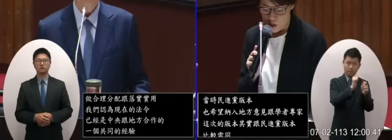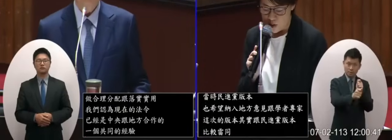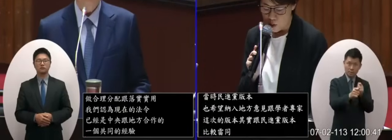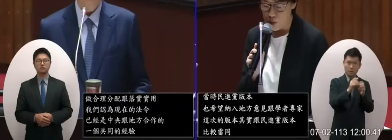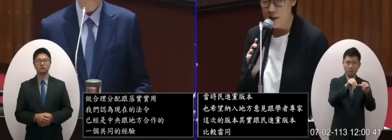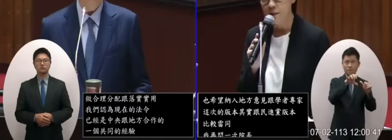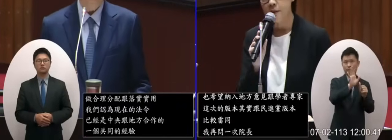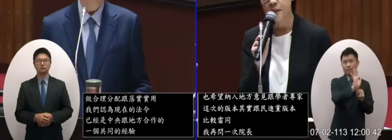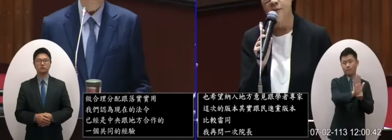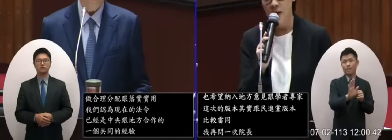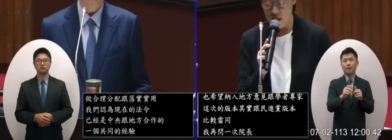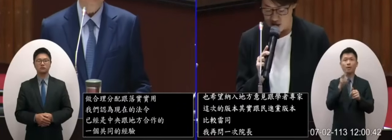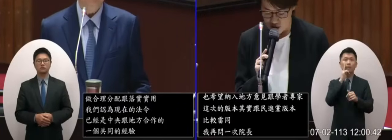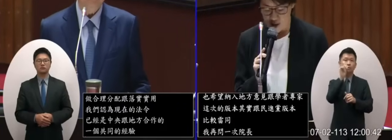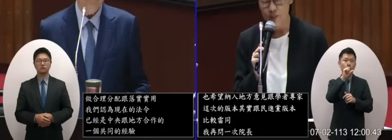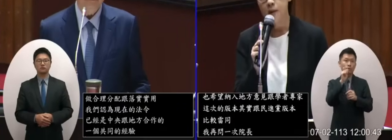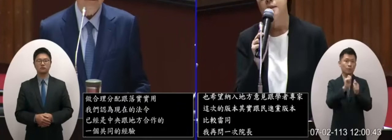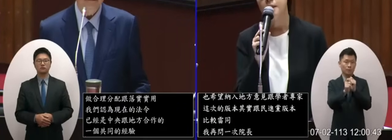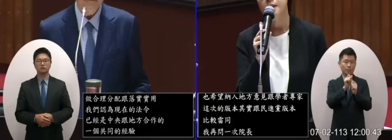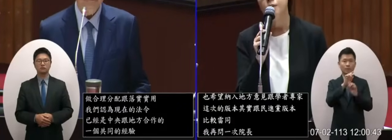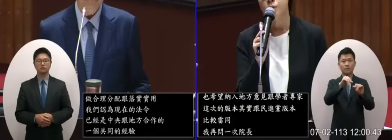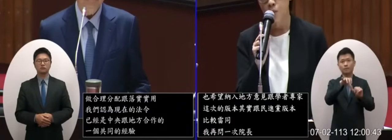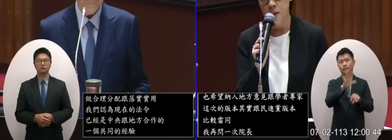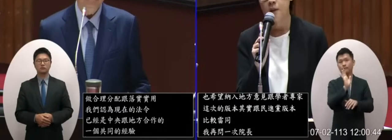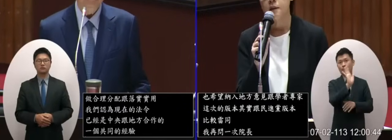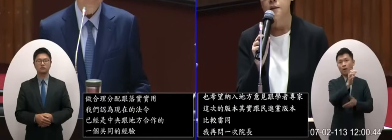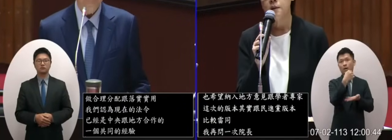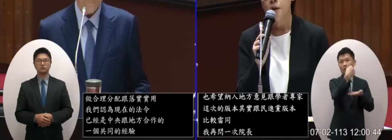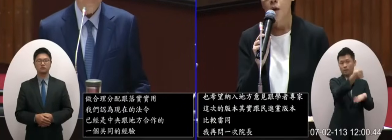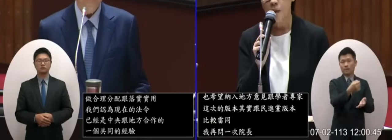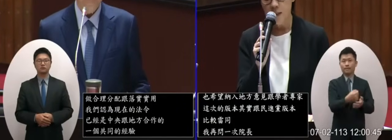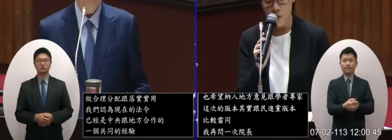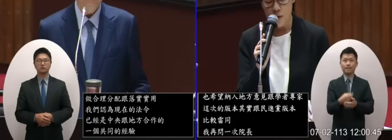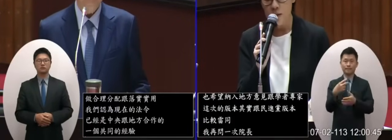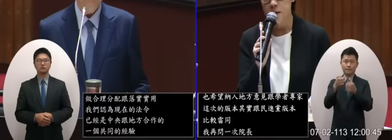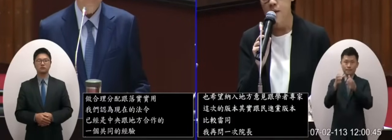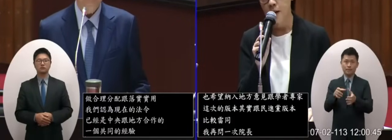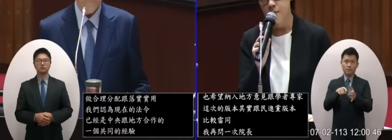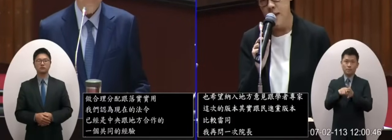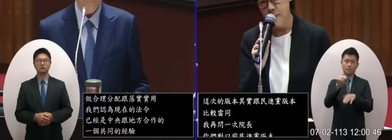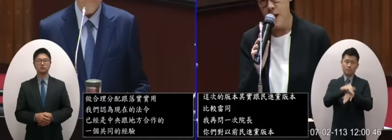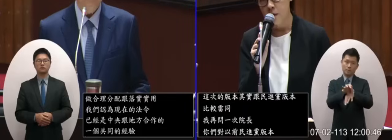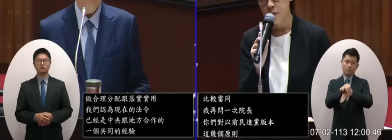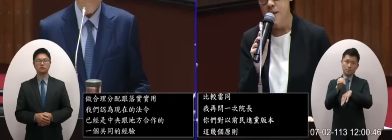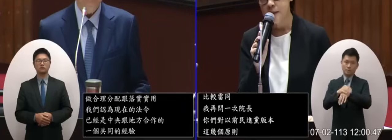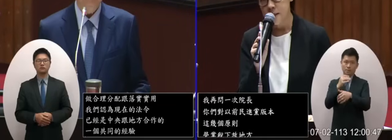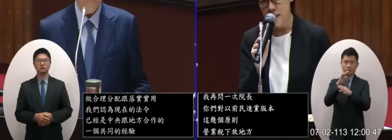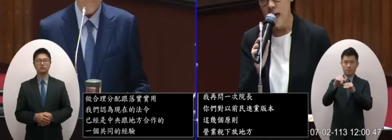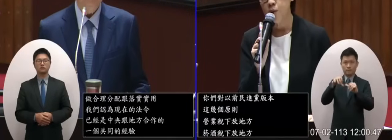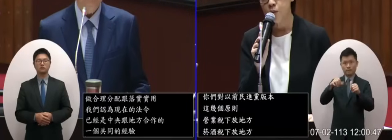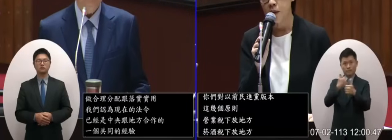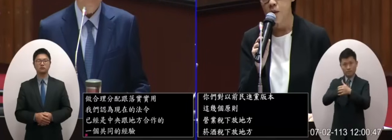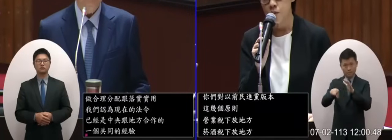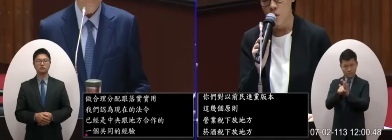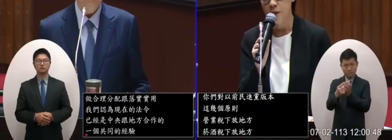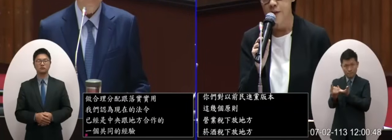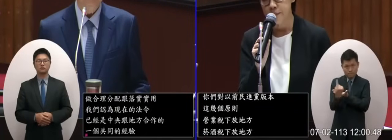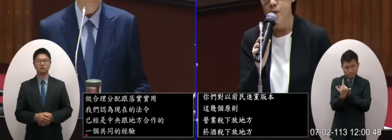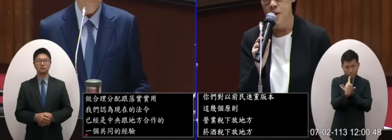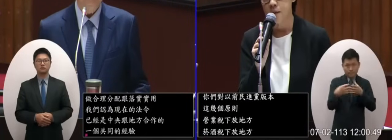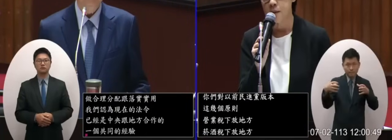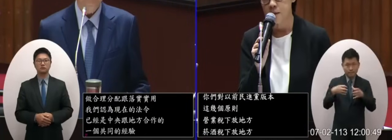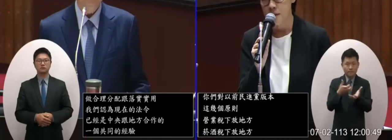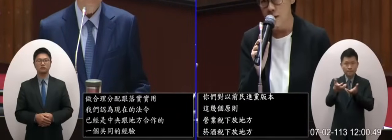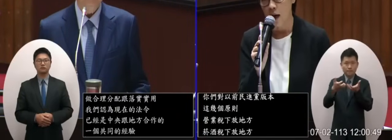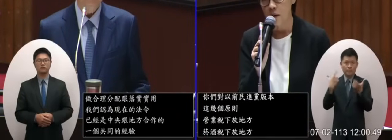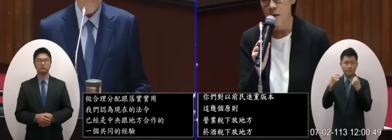方、烟酒税下放地方，以及成立所谓的专家学者以及地方代表加入的所谓分